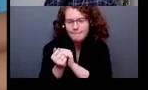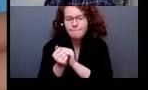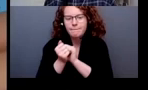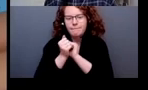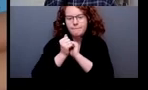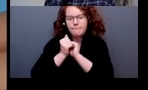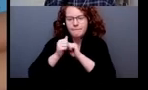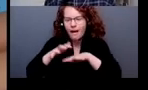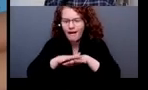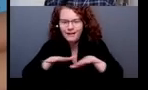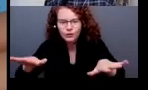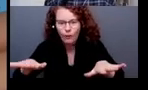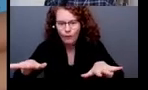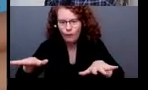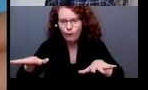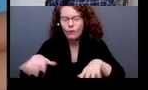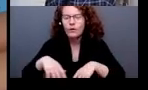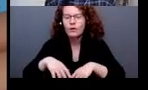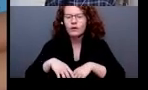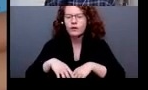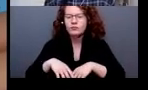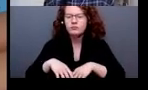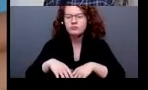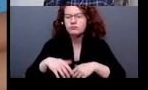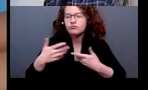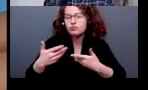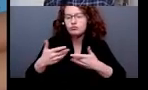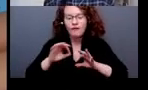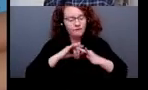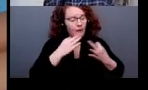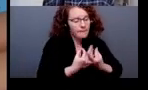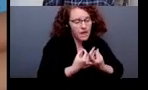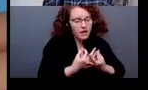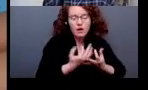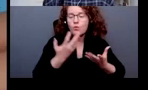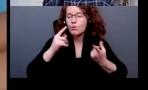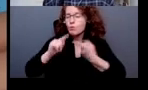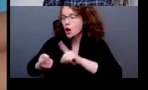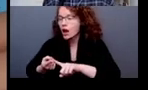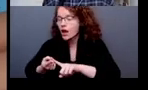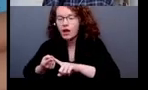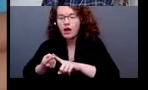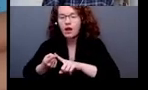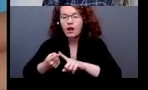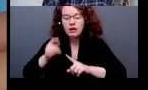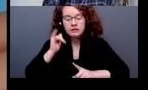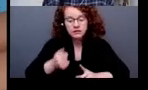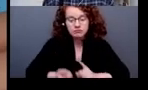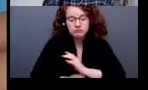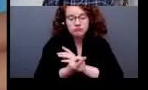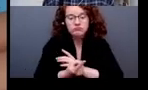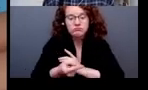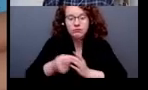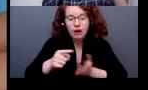et de faire appel à des membres de sa famille ou à des collègues potentiellement dans différents types de